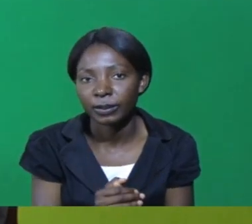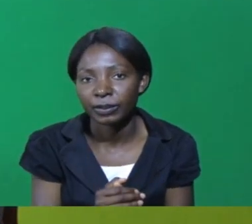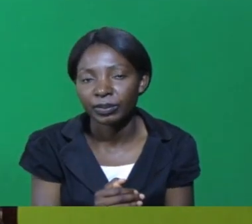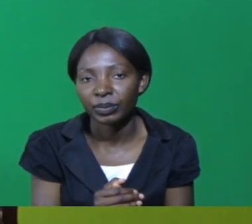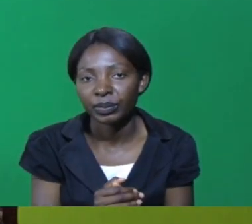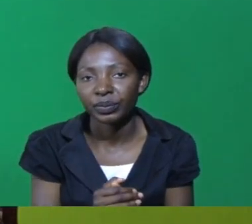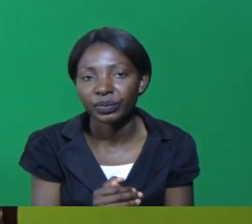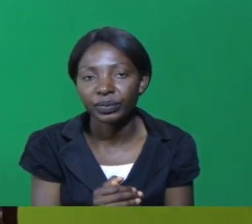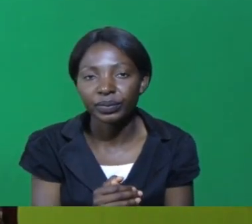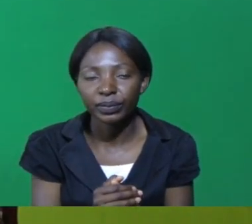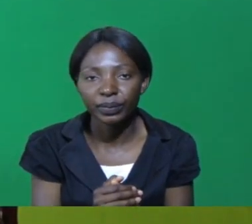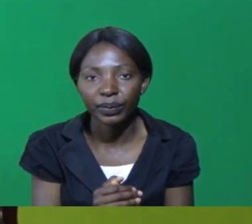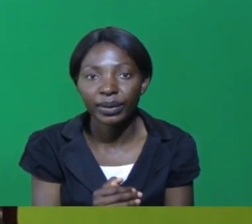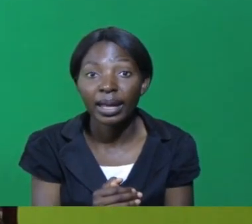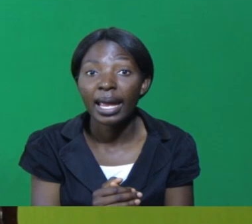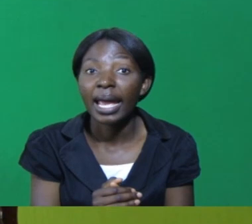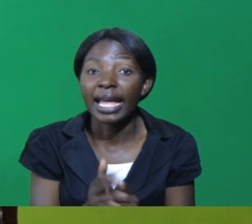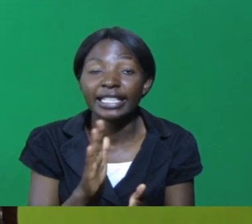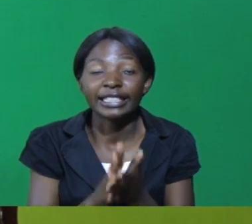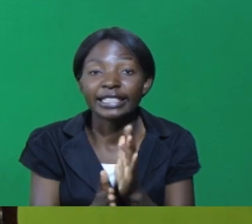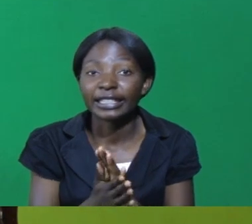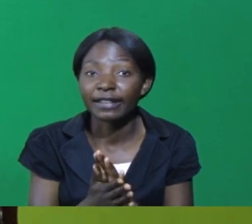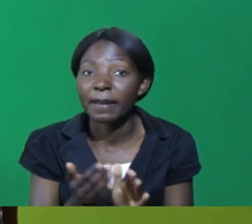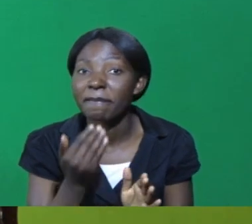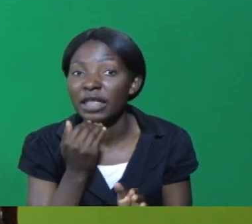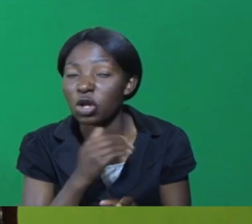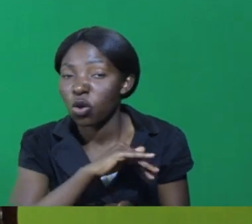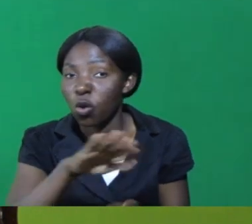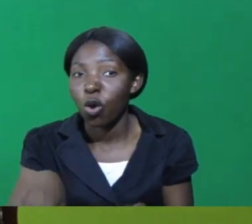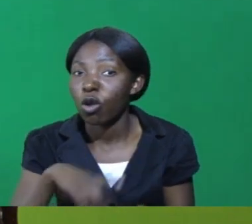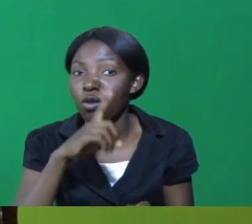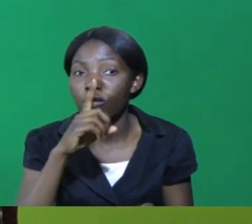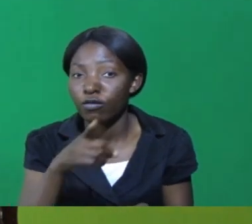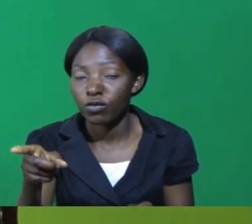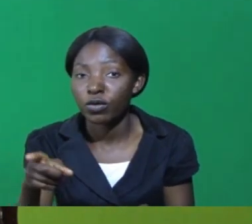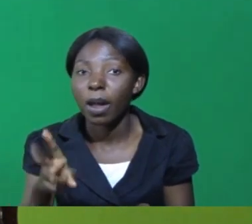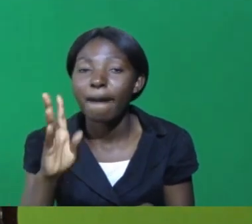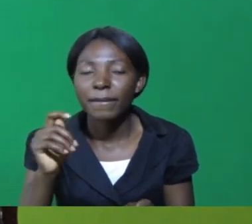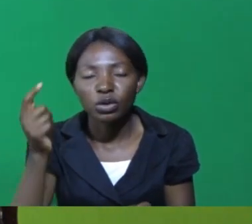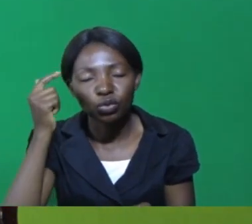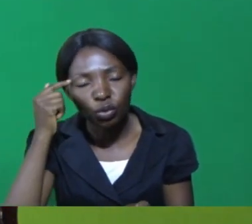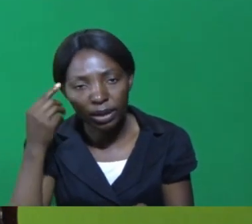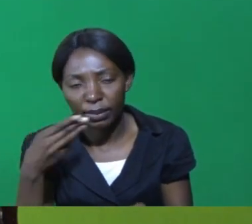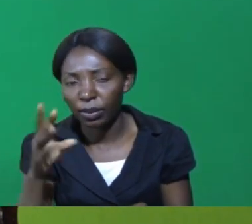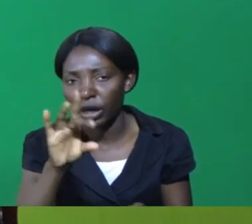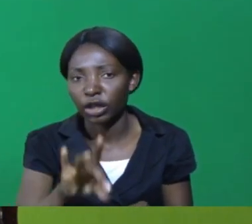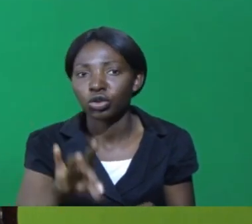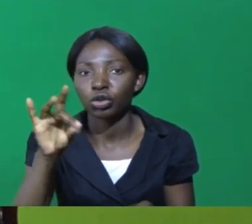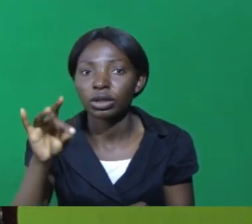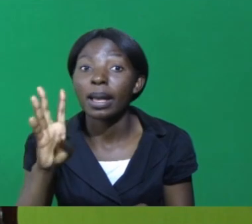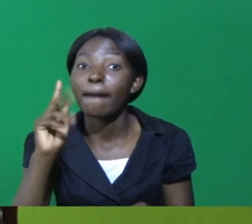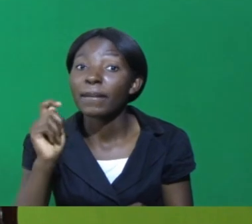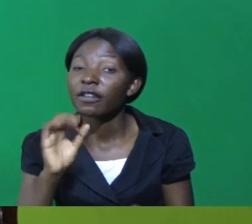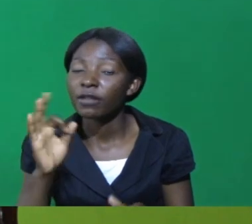Verse 18. Handirevei imi mose, ini ndinoziva avo vandakasanangura, asi